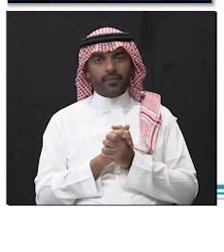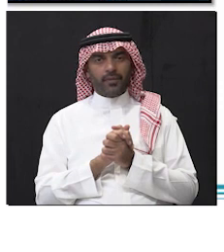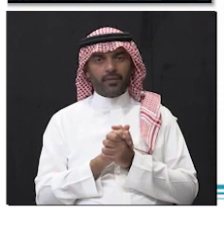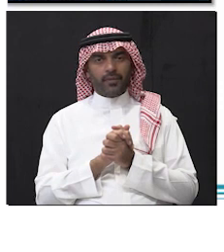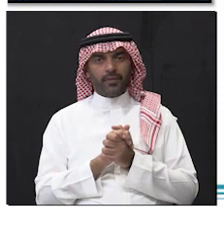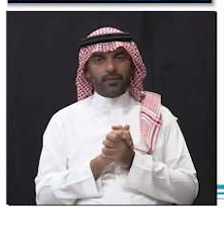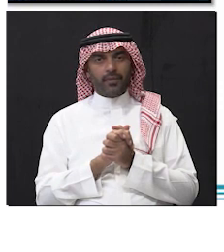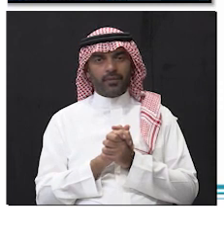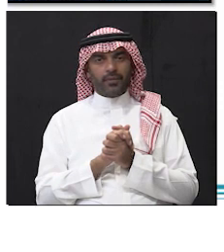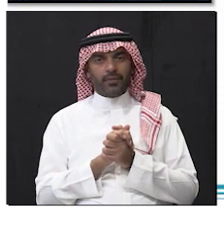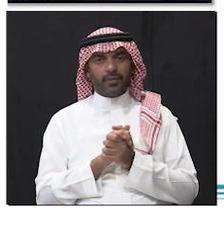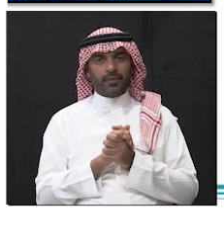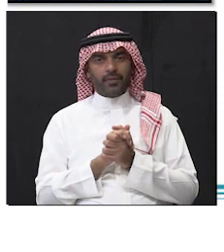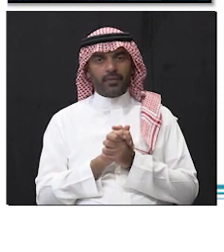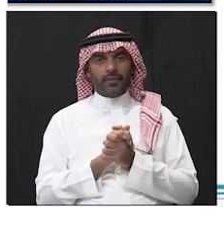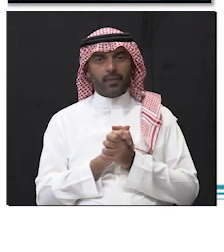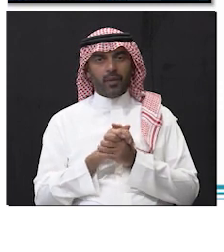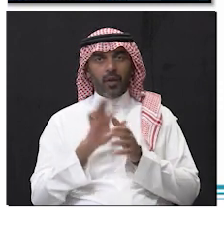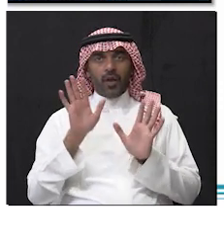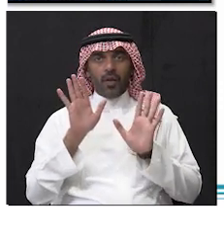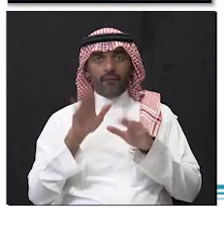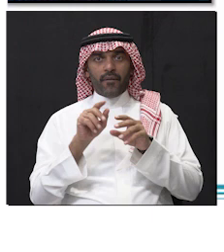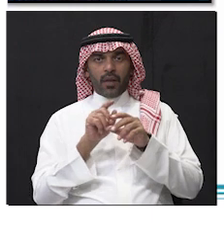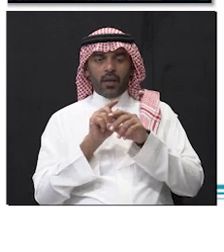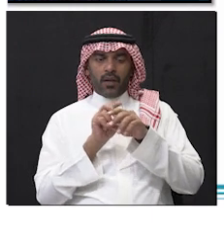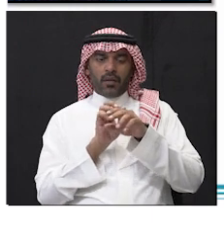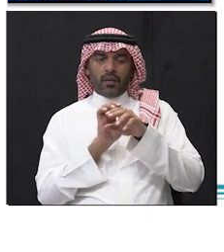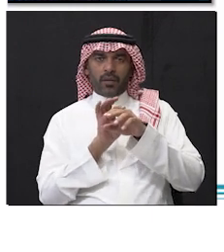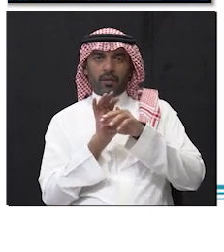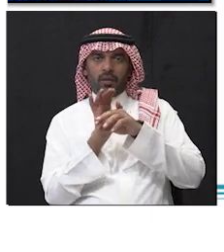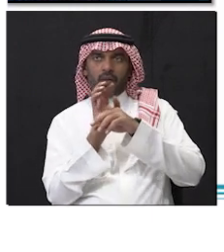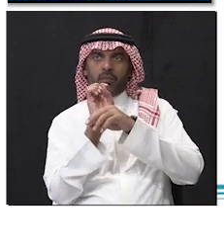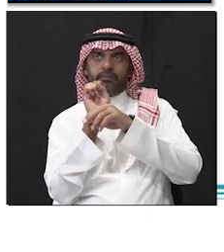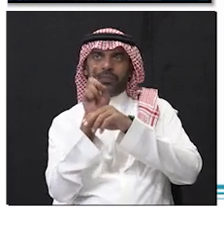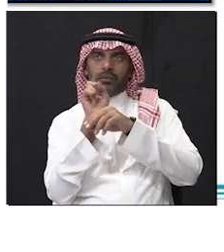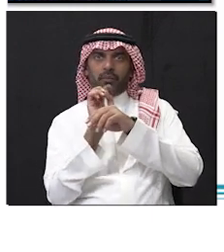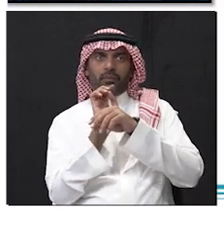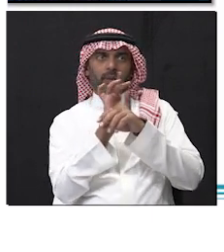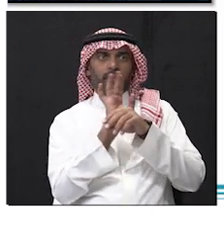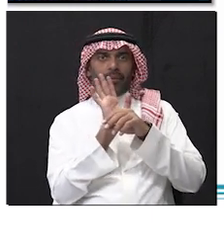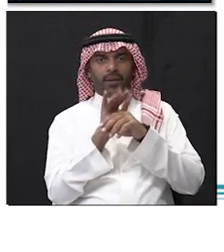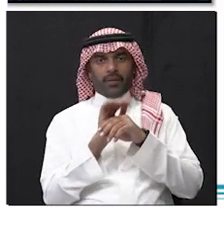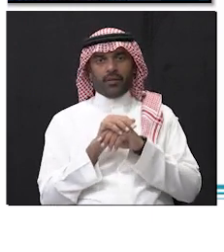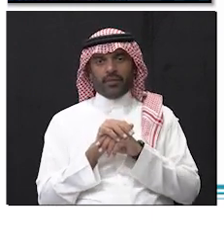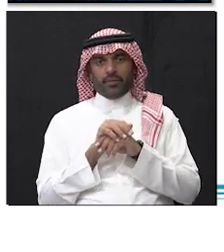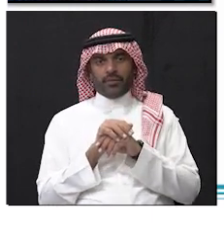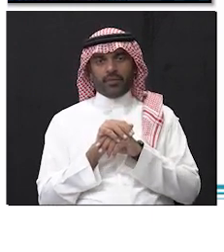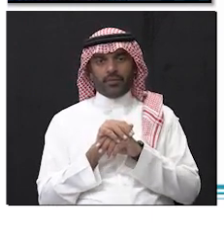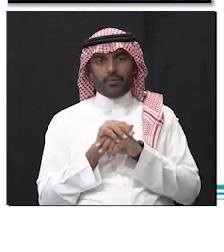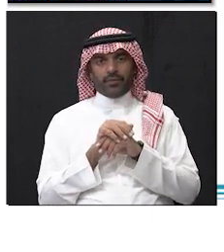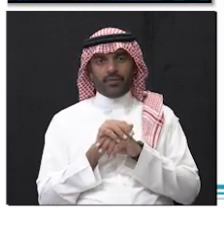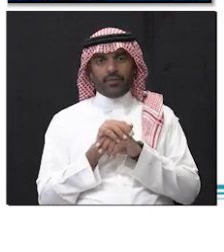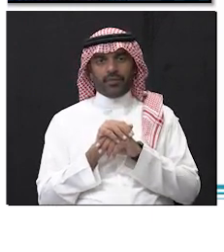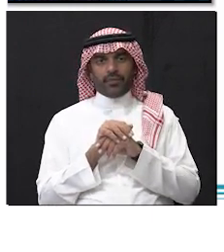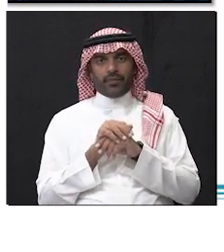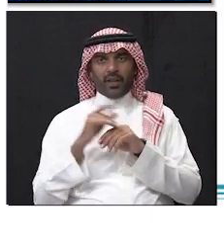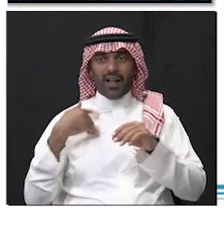أحسنتم. أنه يوجد فيها مجسات لاسعة أو لوامس، لاحظها في قنديل